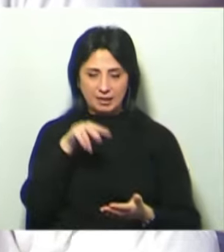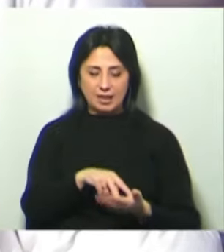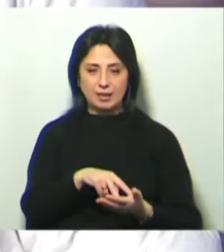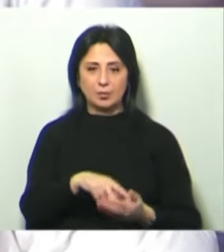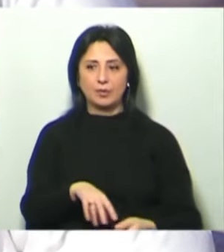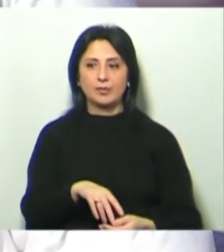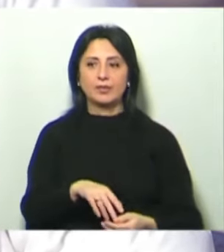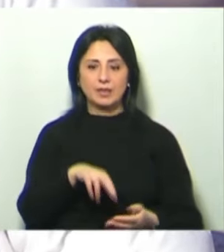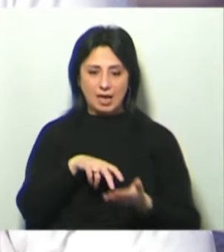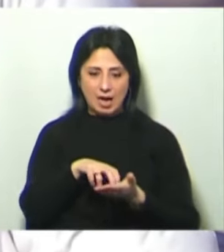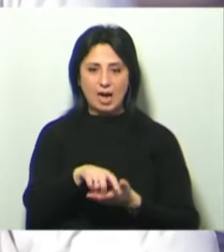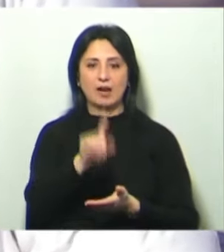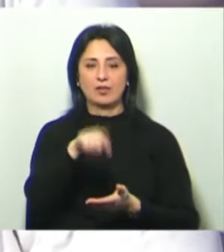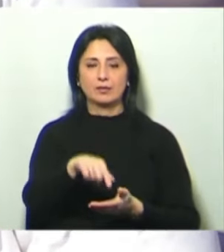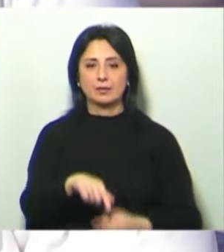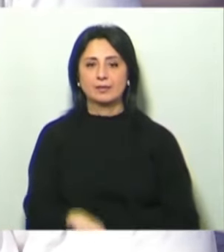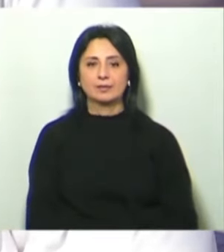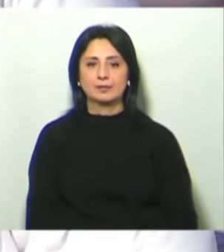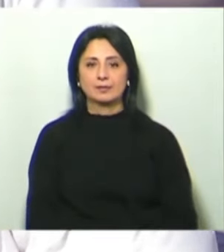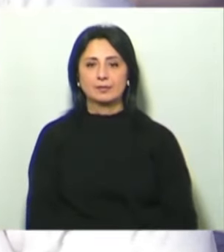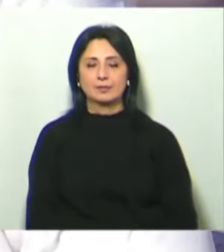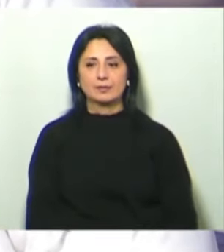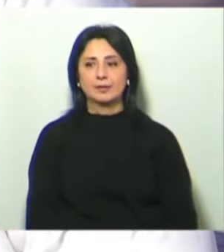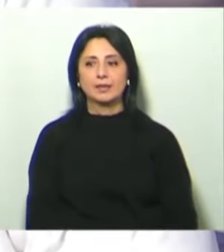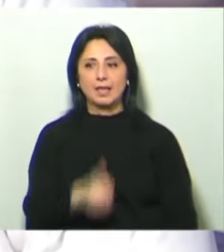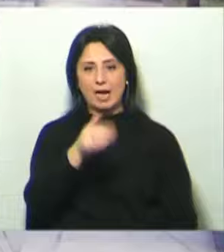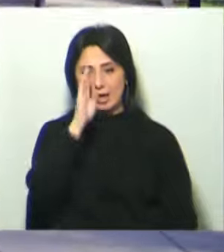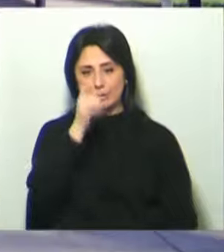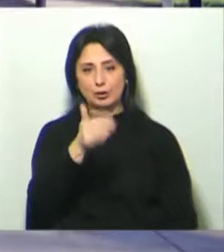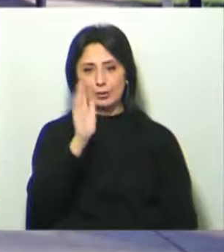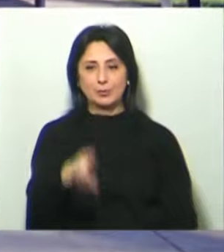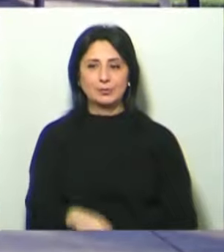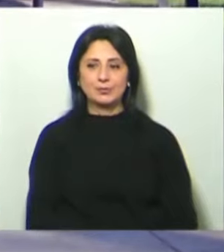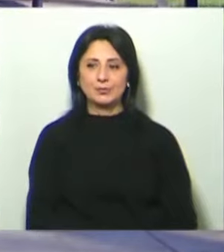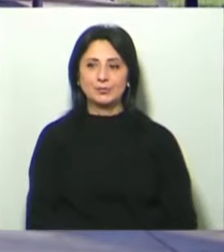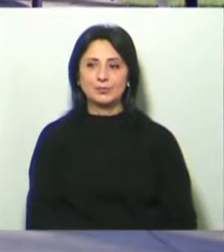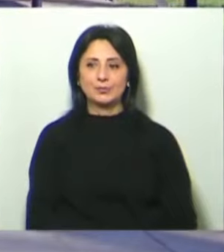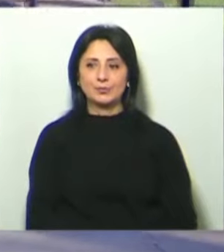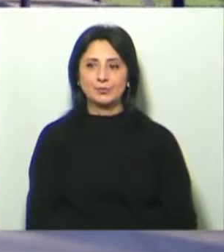დადგება, გაივლის კიდევაც და კარგი ბიჭი იქნება.